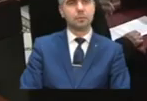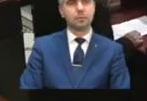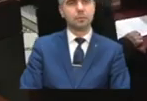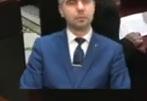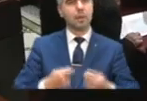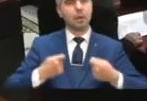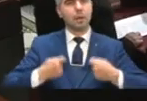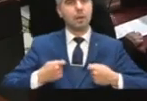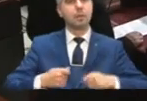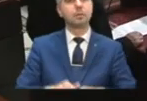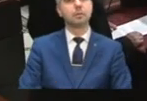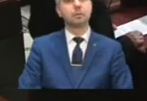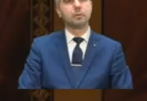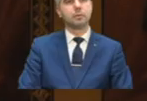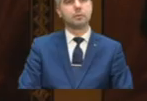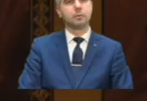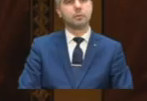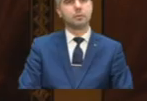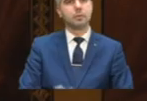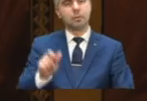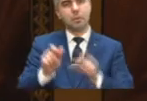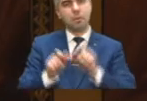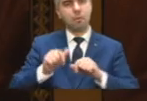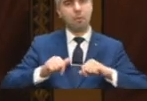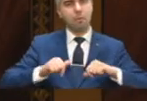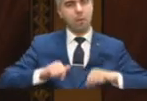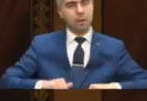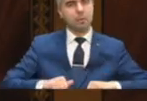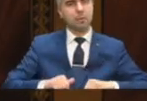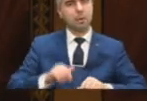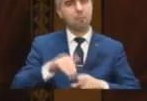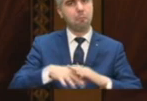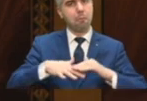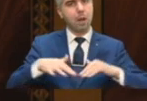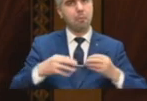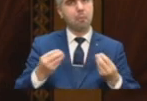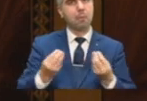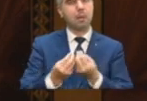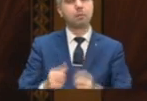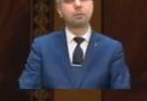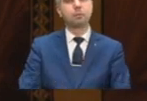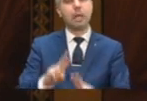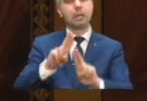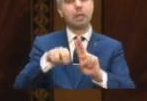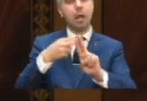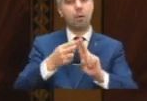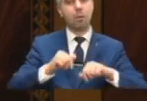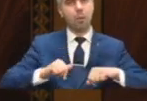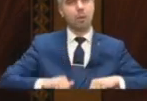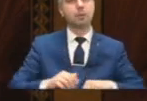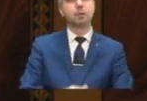السيدة الرئيسة، السادة الوزراء، السيدات والسادة النواب، تعقيبا على جوابكم السيد